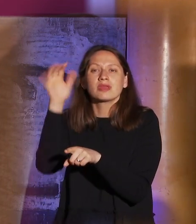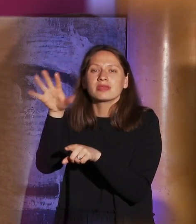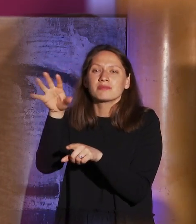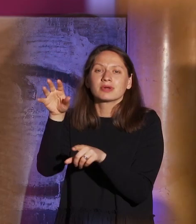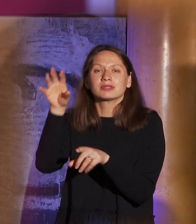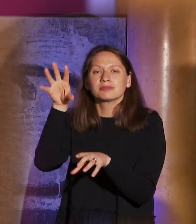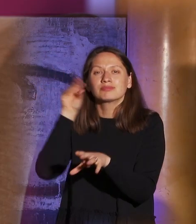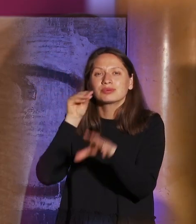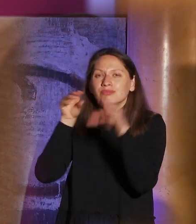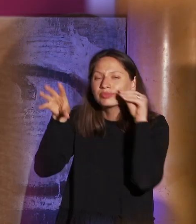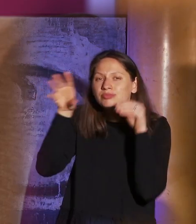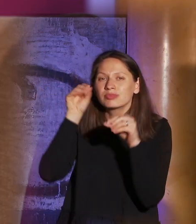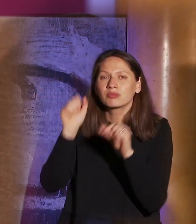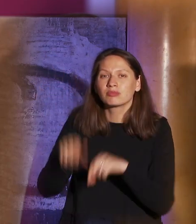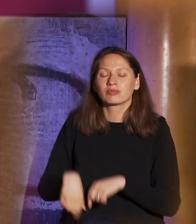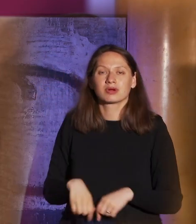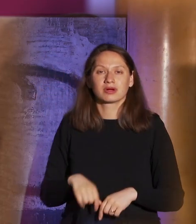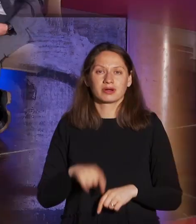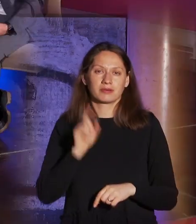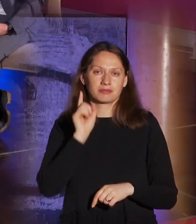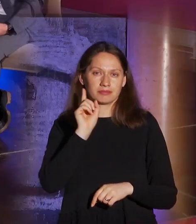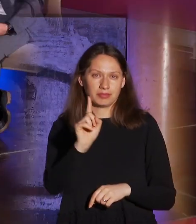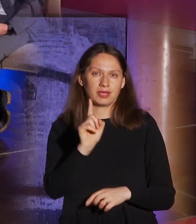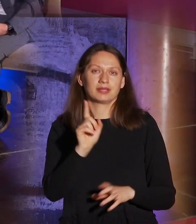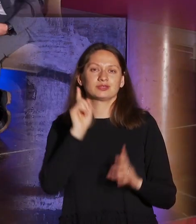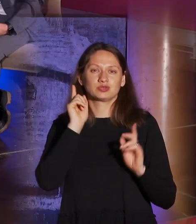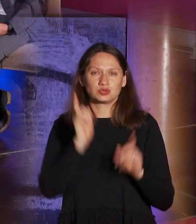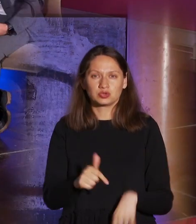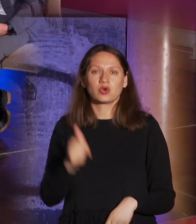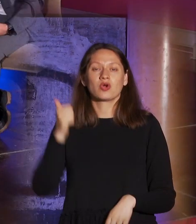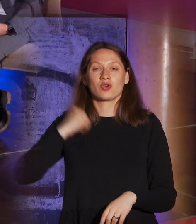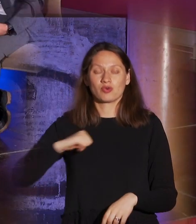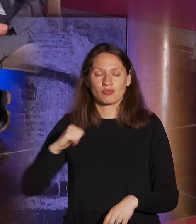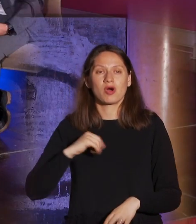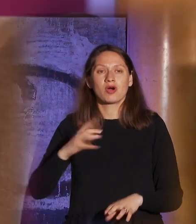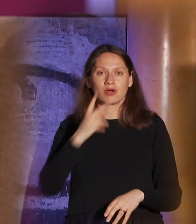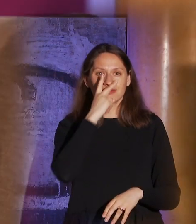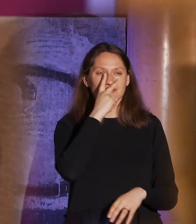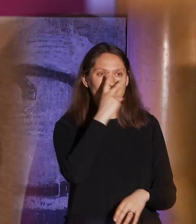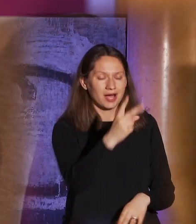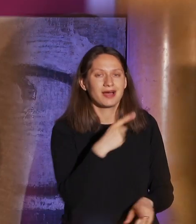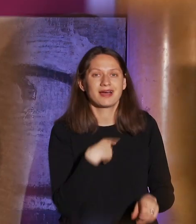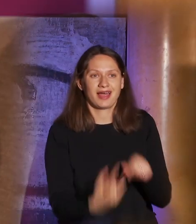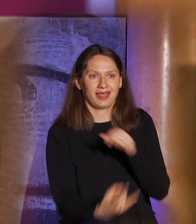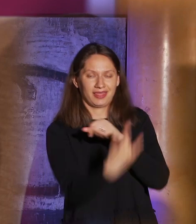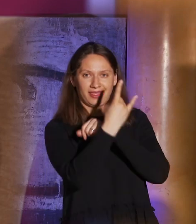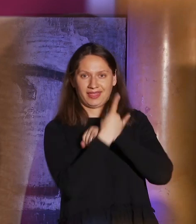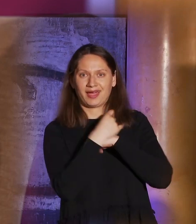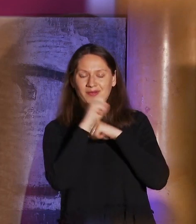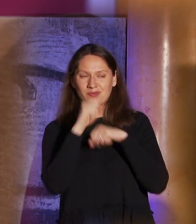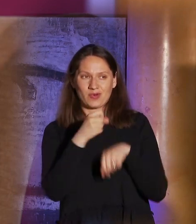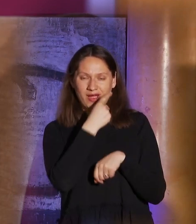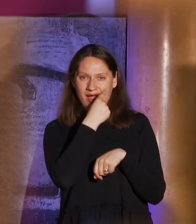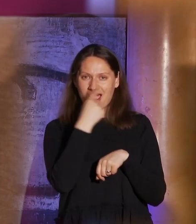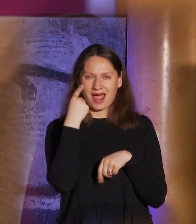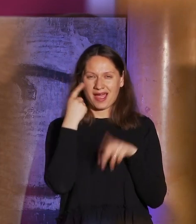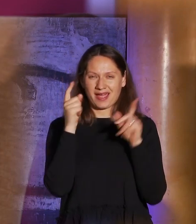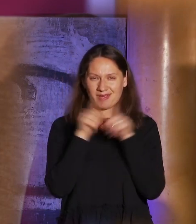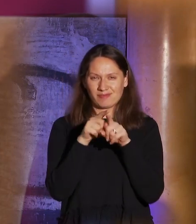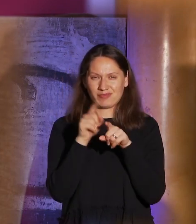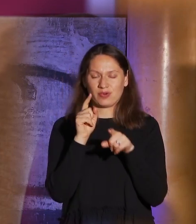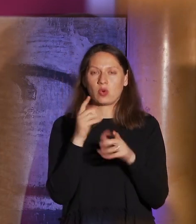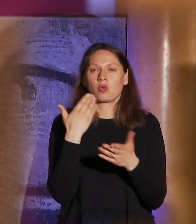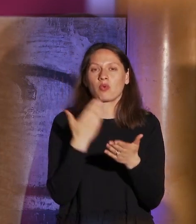kaip Sokratas sakė, mūsų pojūčiai mus kartais apgauna ir labai dažnai, ne? Nes mes automatiškai kartais